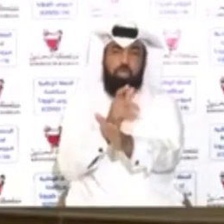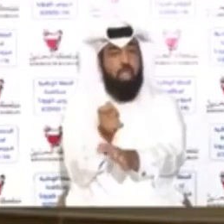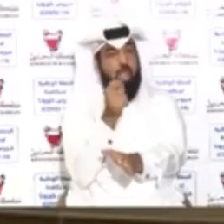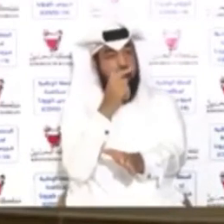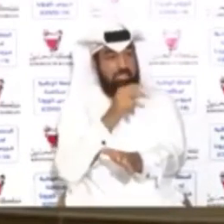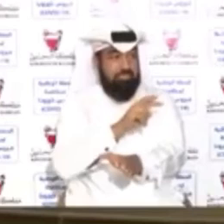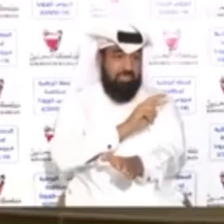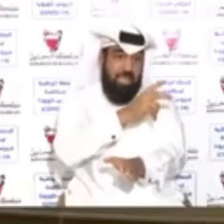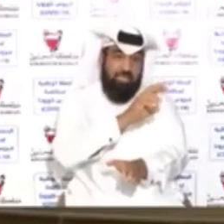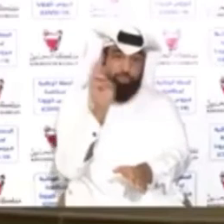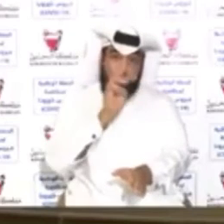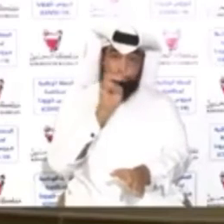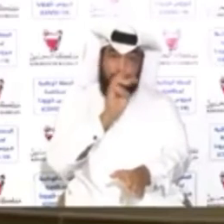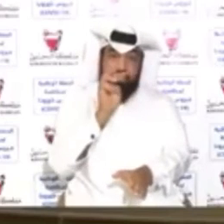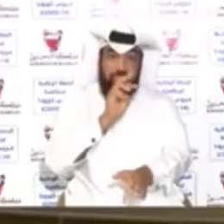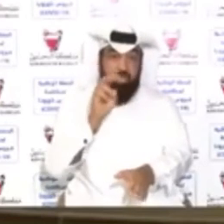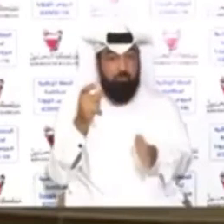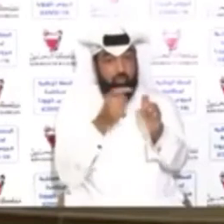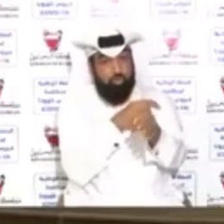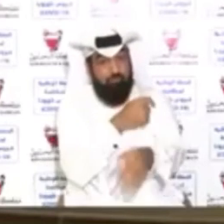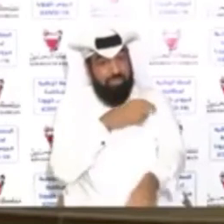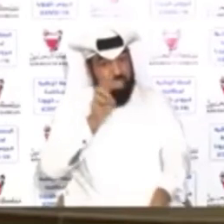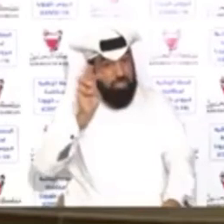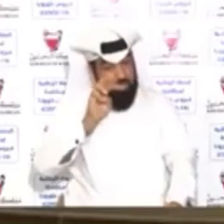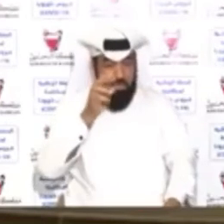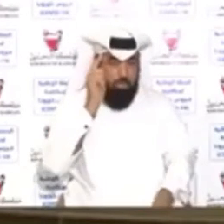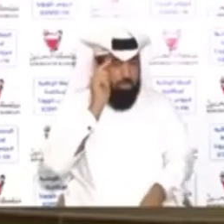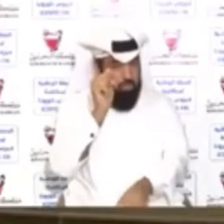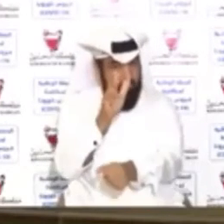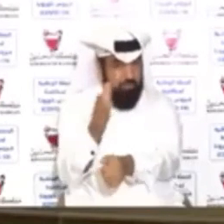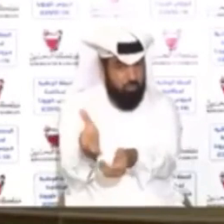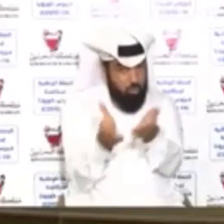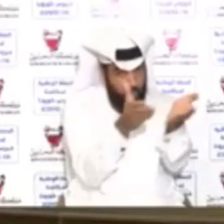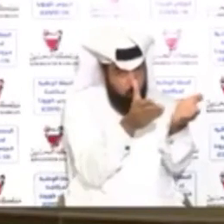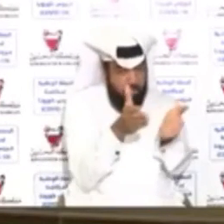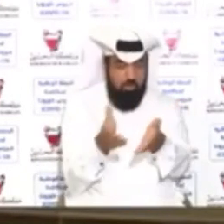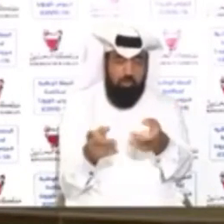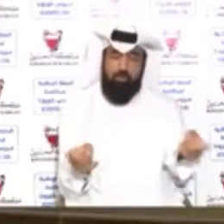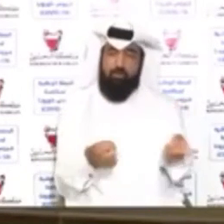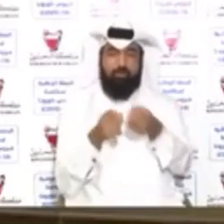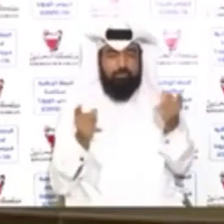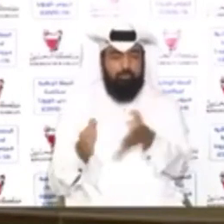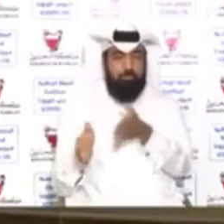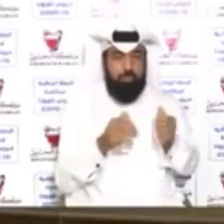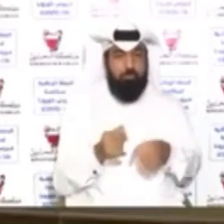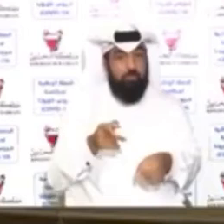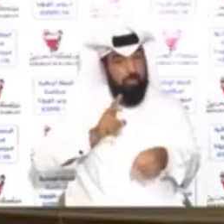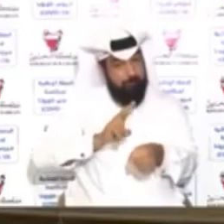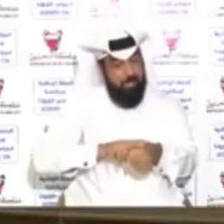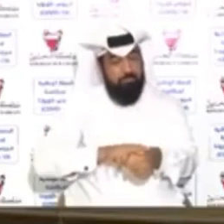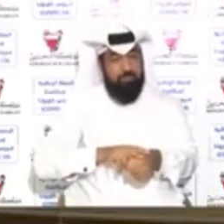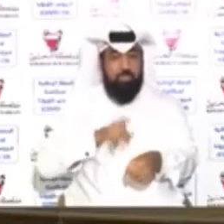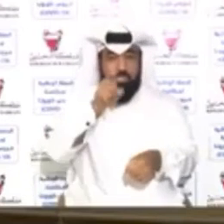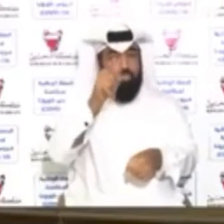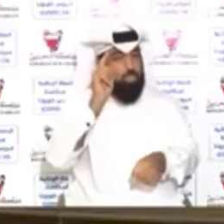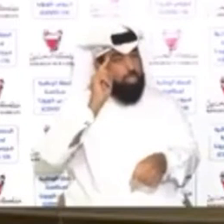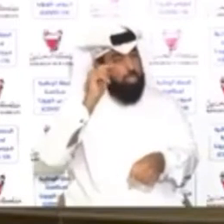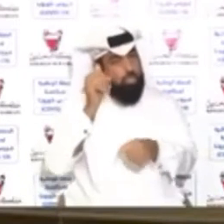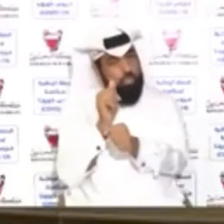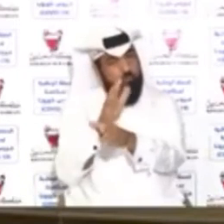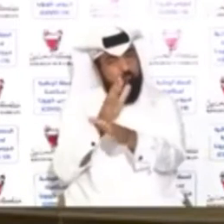في القطاع الخاص، فإحنا أشركناهم وهم شريكين يعني شركاء مهمين بالنسبة لنا، وكذلك لإتاحة اختيار